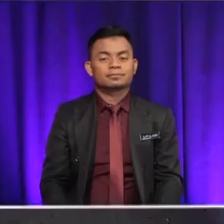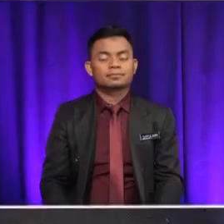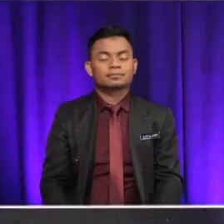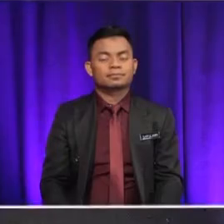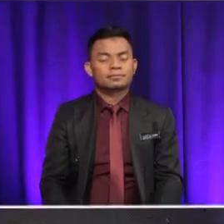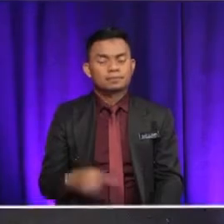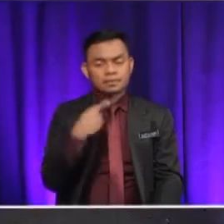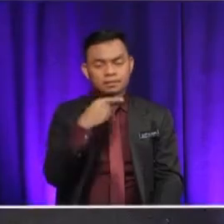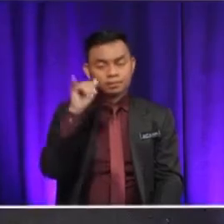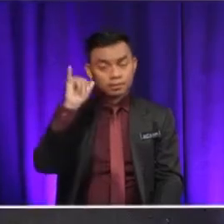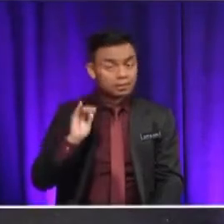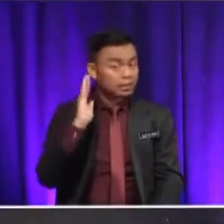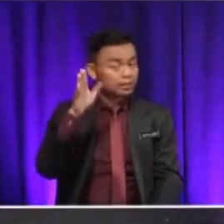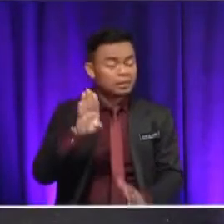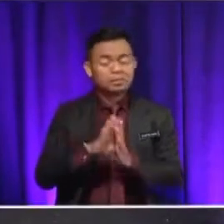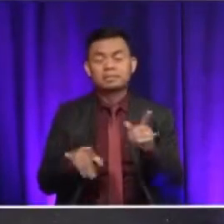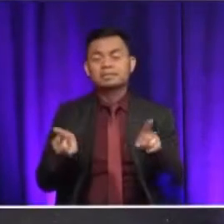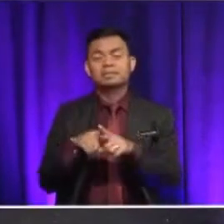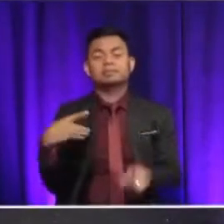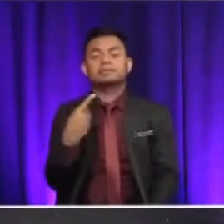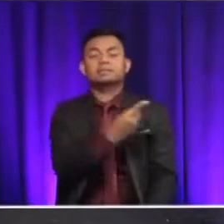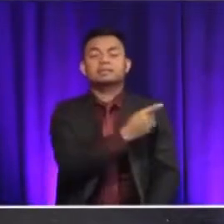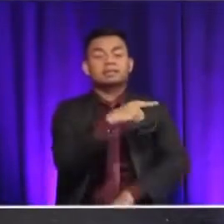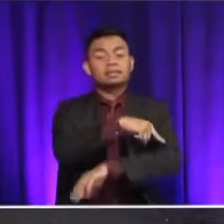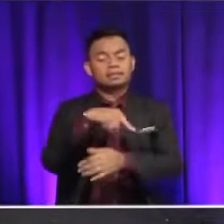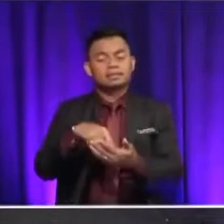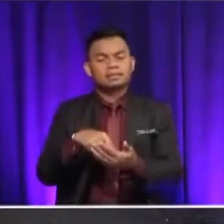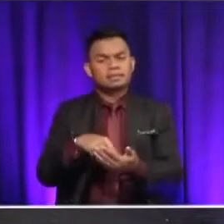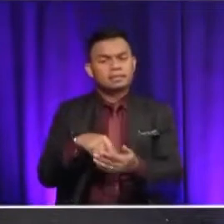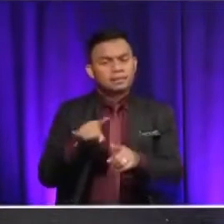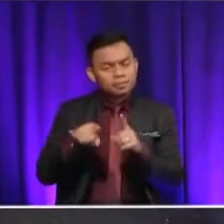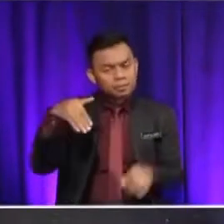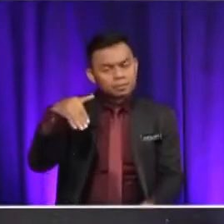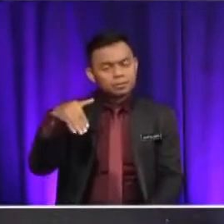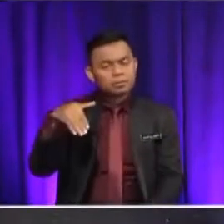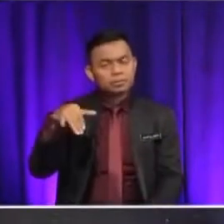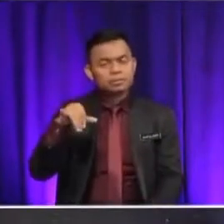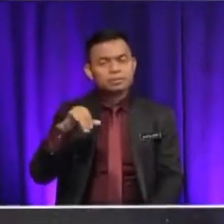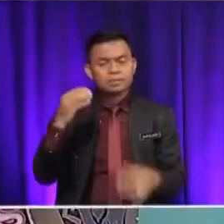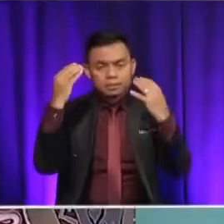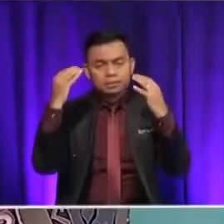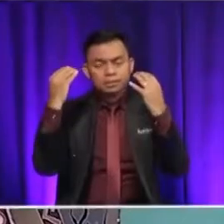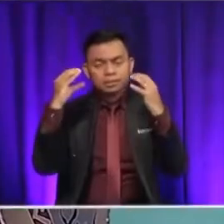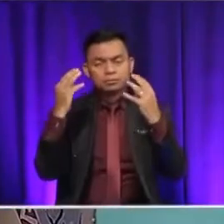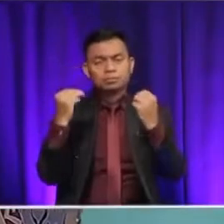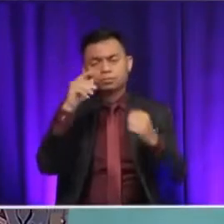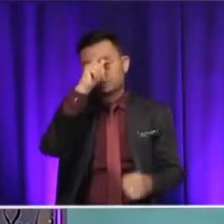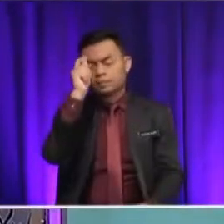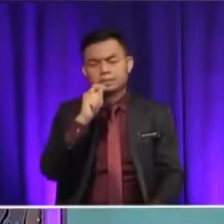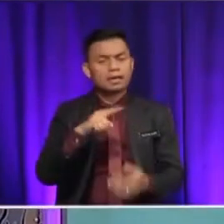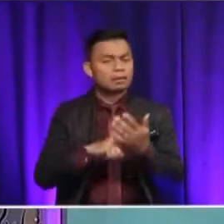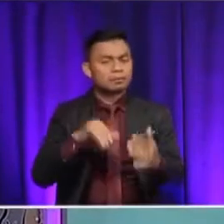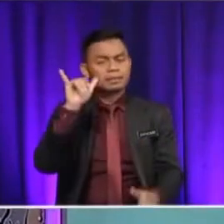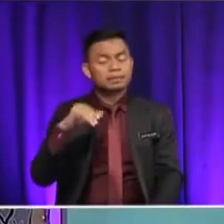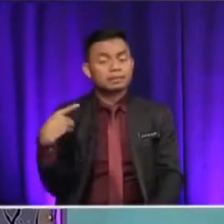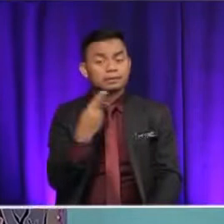siapa yang akan bersama kita pada hari ini. Tapi sebelum tu cikgu, saya nak tanya apa yang kita akan belajar ini? Okey, kita akan belajar silibus